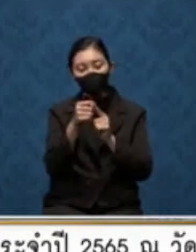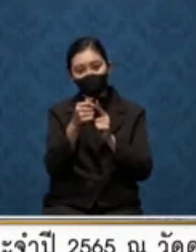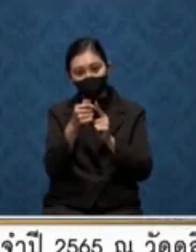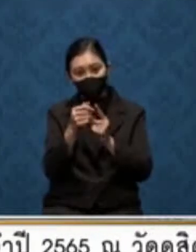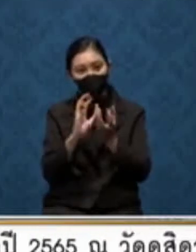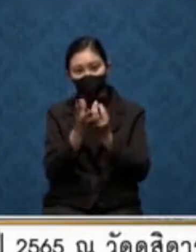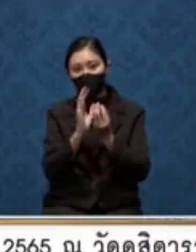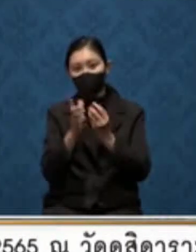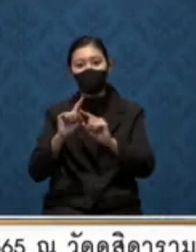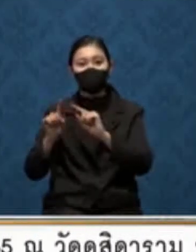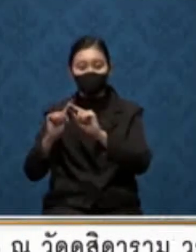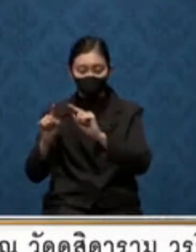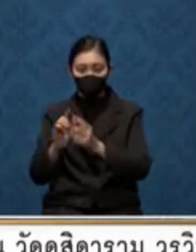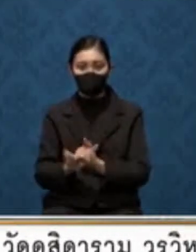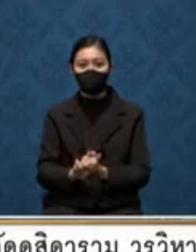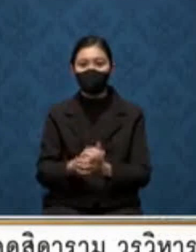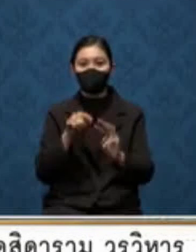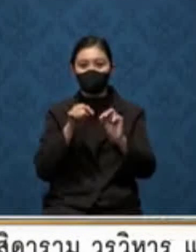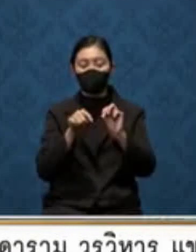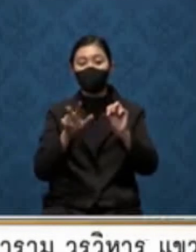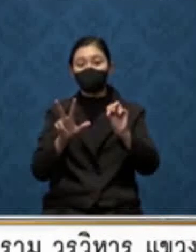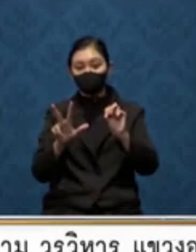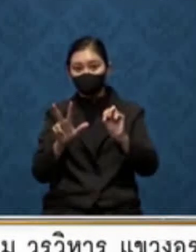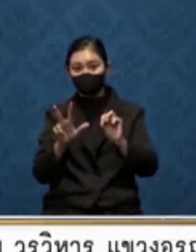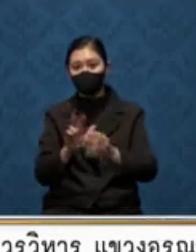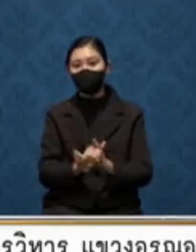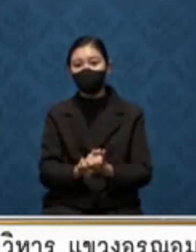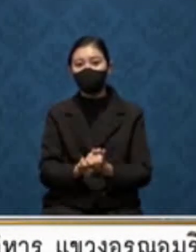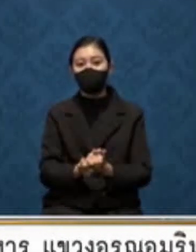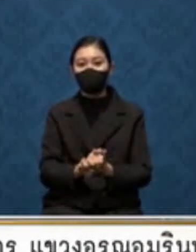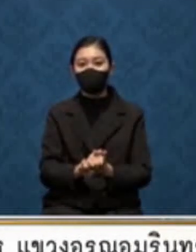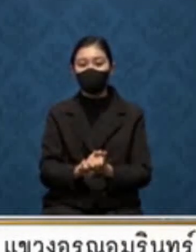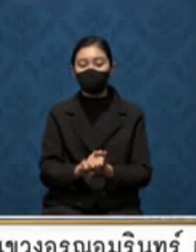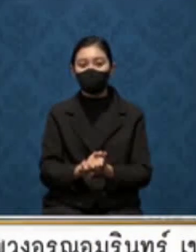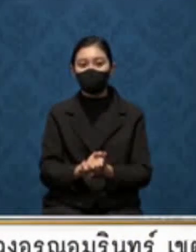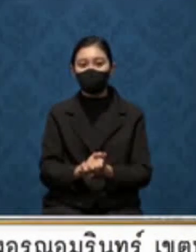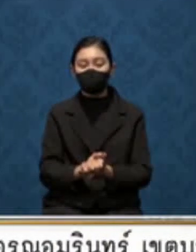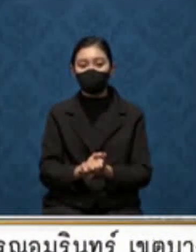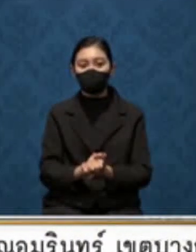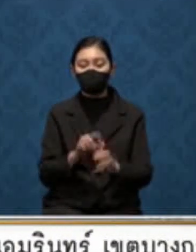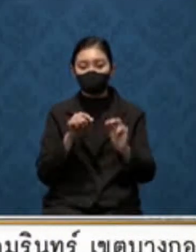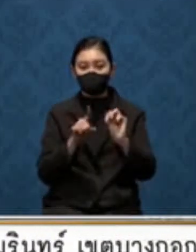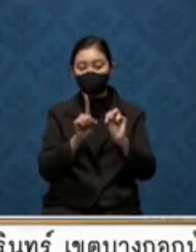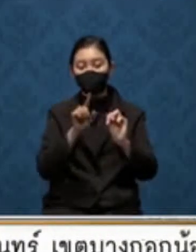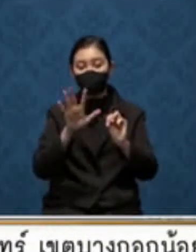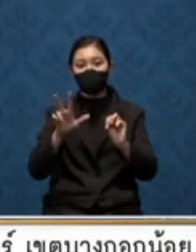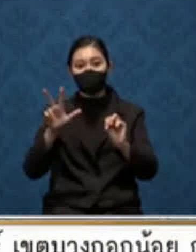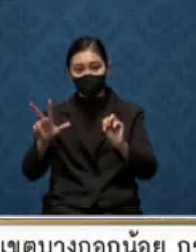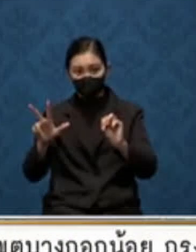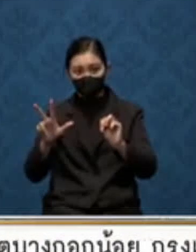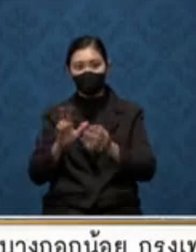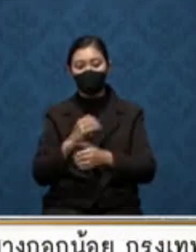3 ทเรากำลงคุยกัอยู่นี้ ว่าให้ยกเลิกความในมาตรา 153พระชบัญหยัดภาศี 3.25